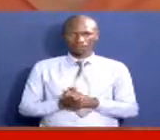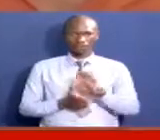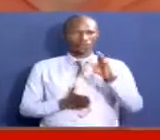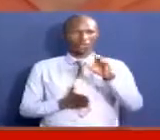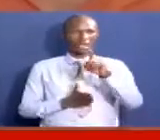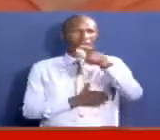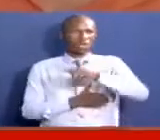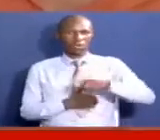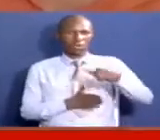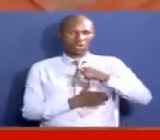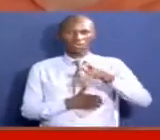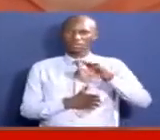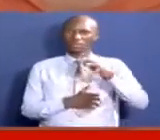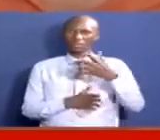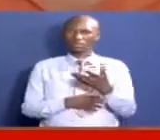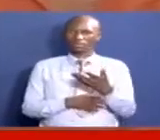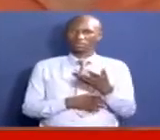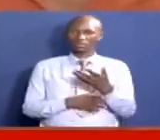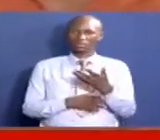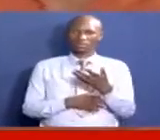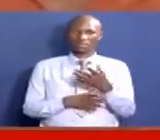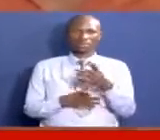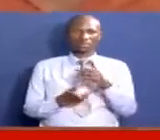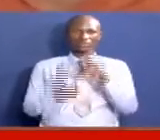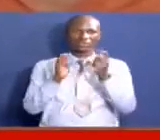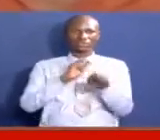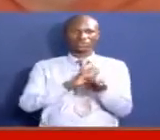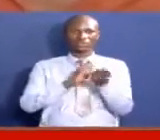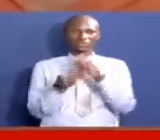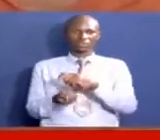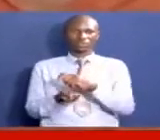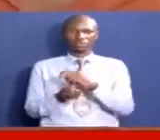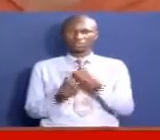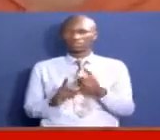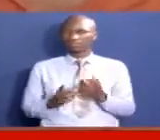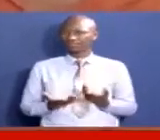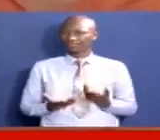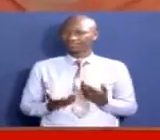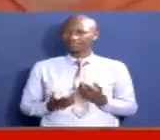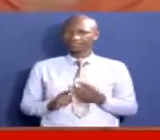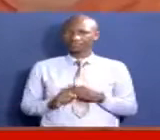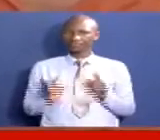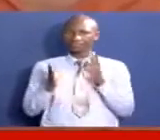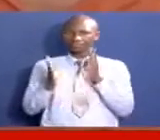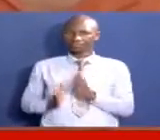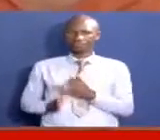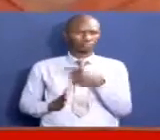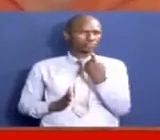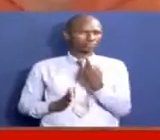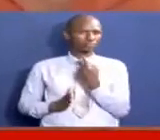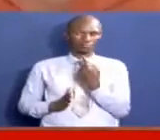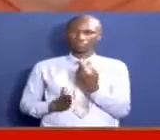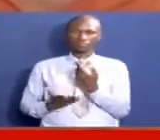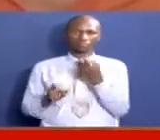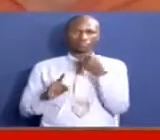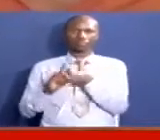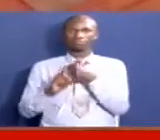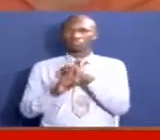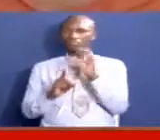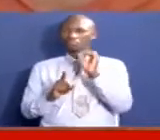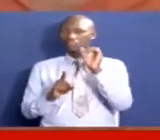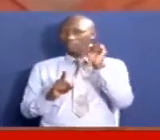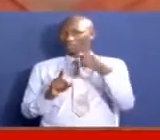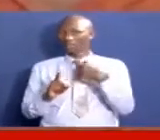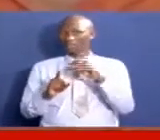ondo twavangite na ondo ikonawa ituo ni isenzetwe na vayi mundu ungamite unakulwa kwa utuona